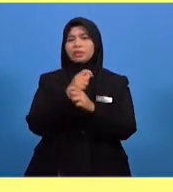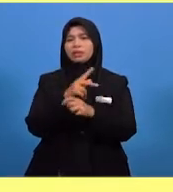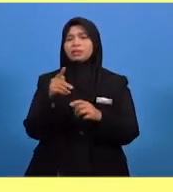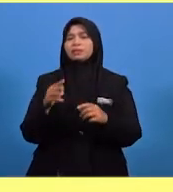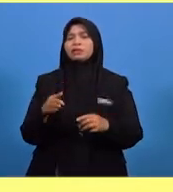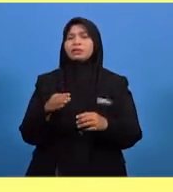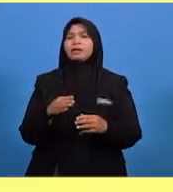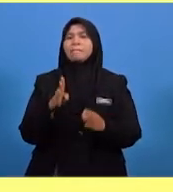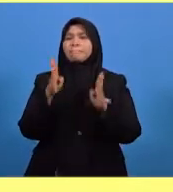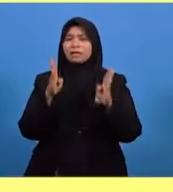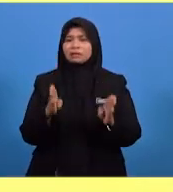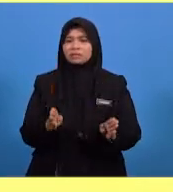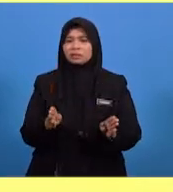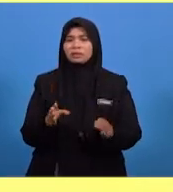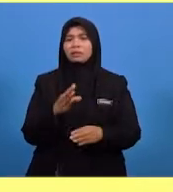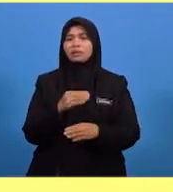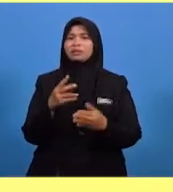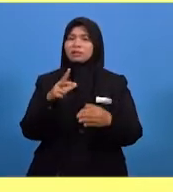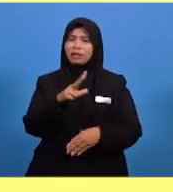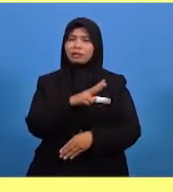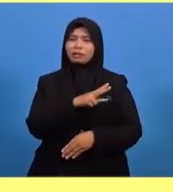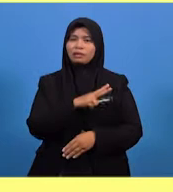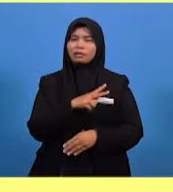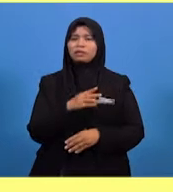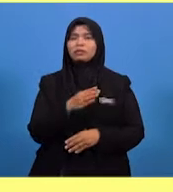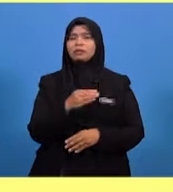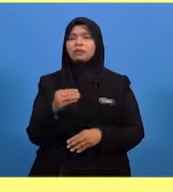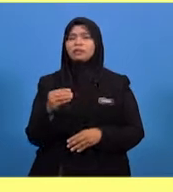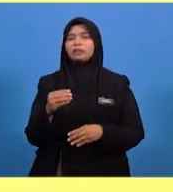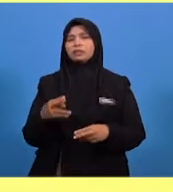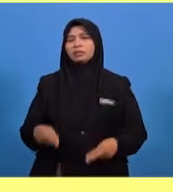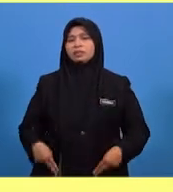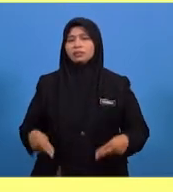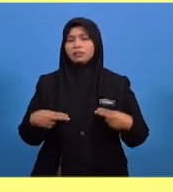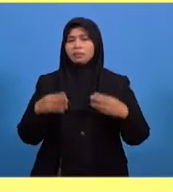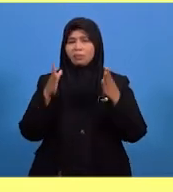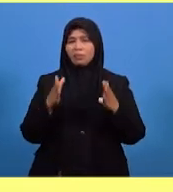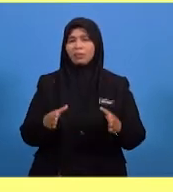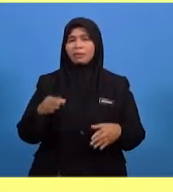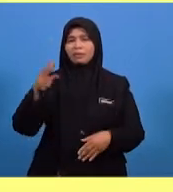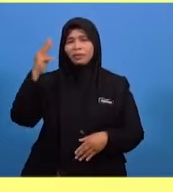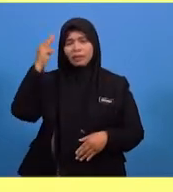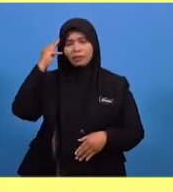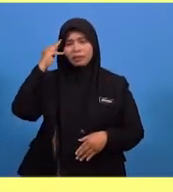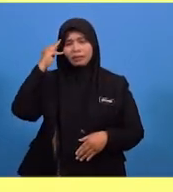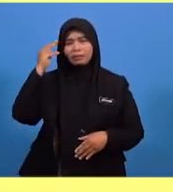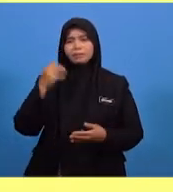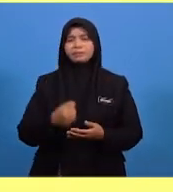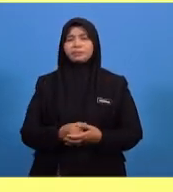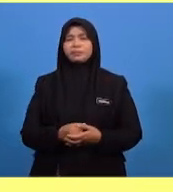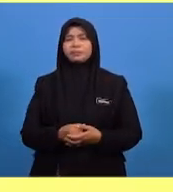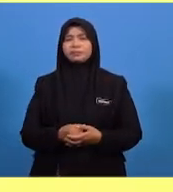autec h&h RT serta kelangsungan hidup orang Melayu